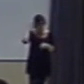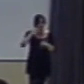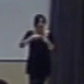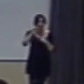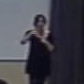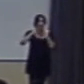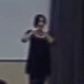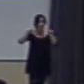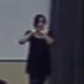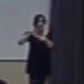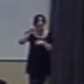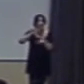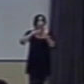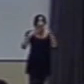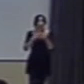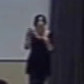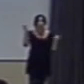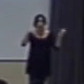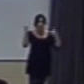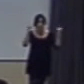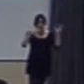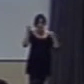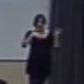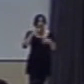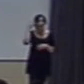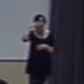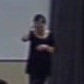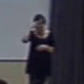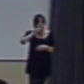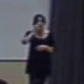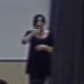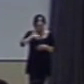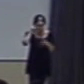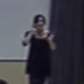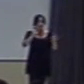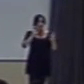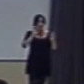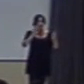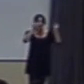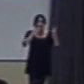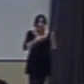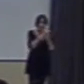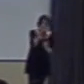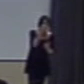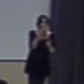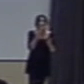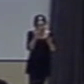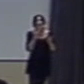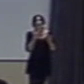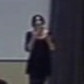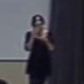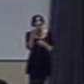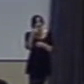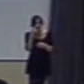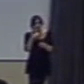Comunicació i Grups Multimèdia per la Universitat Pompeu Fabra. Està especialitzada en informació sobre empreses de comunicació, periodisme digital